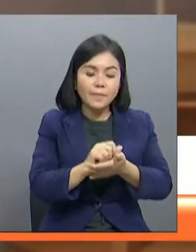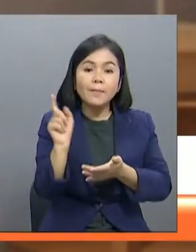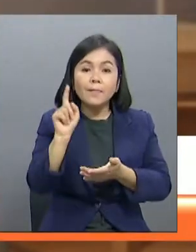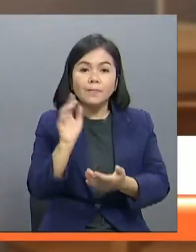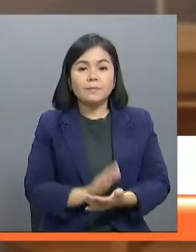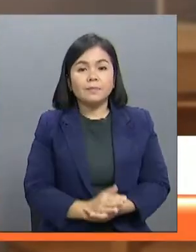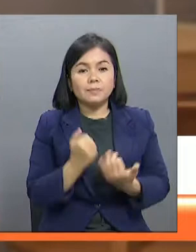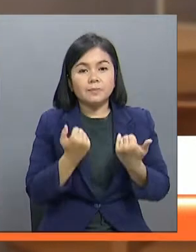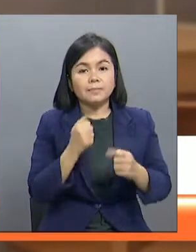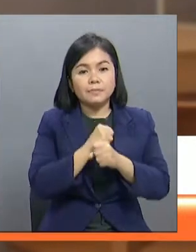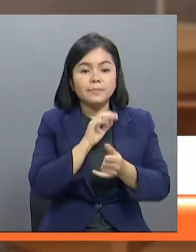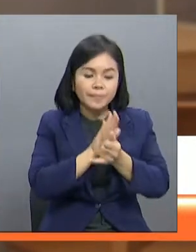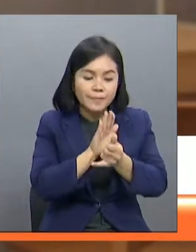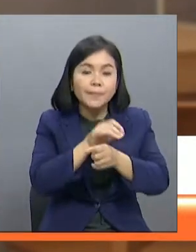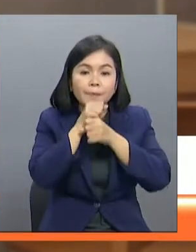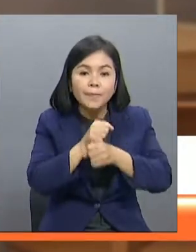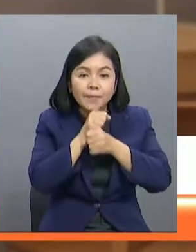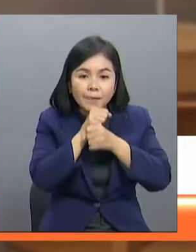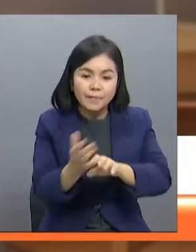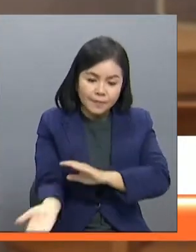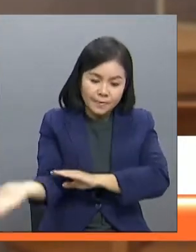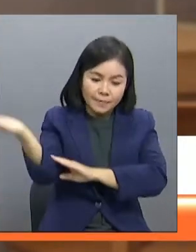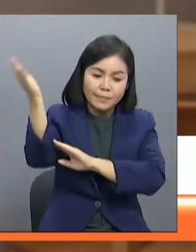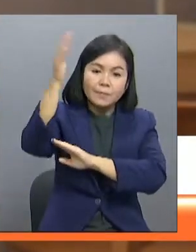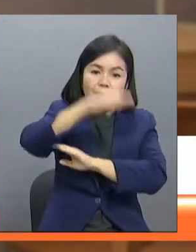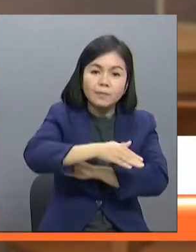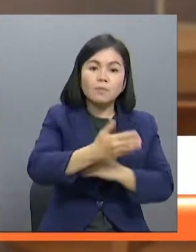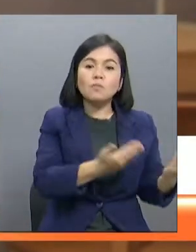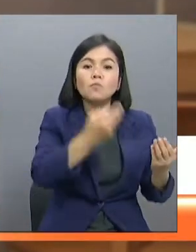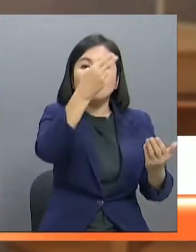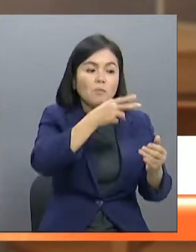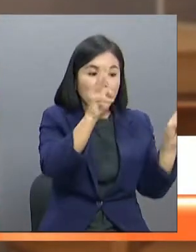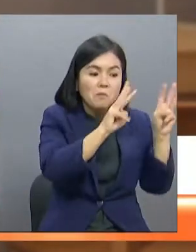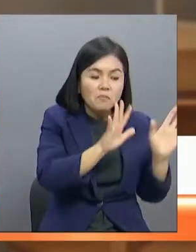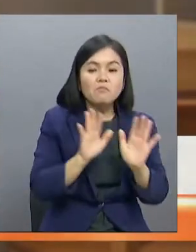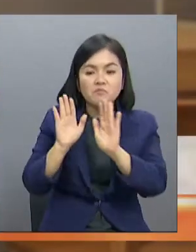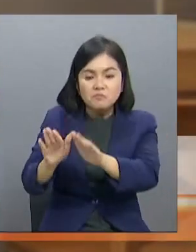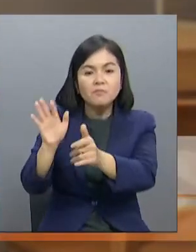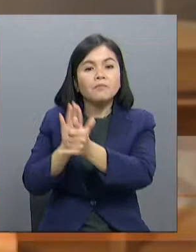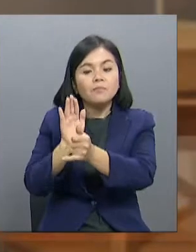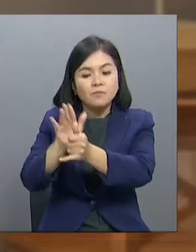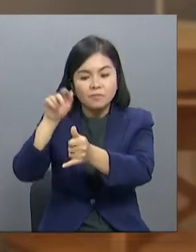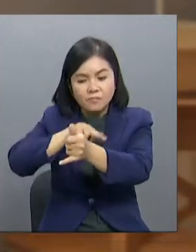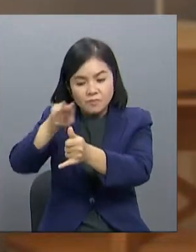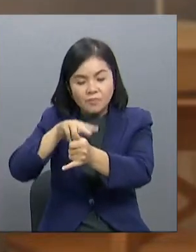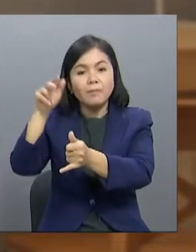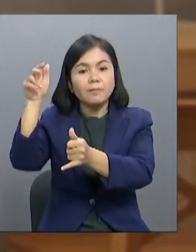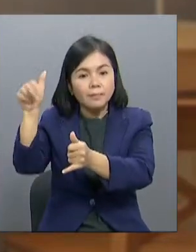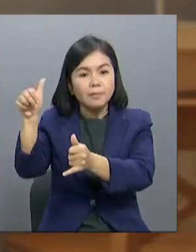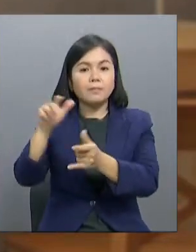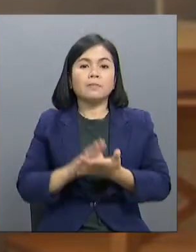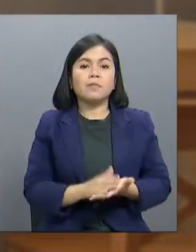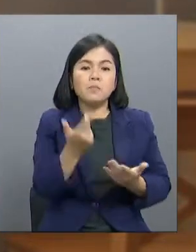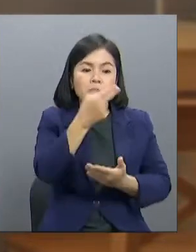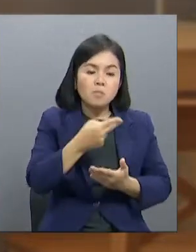การดูแลผู้สูงอายุในระหว่างวันที่ลูกหลานติดธุระหรือไปทำงานค่ะก็นอกจากเราจะดูแลในเรื่อง